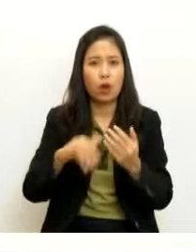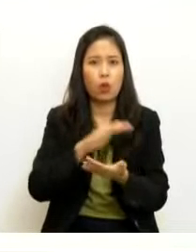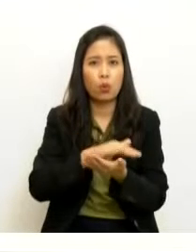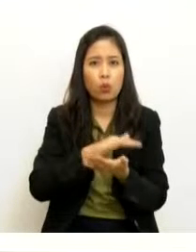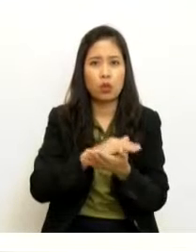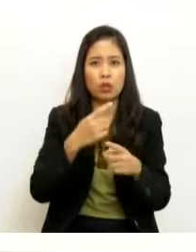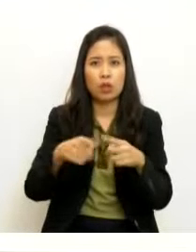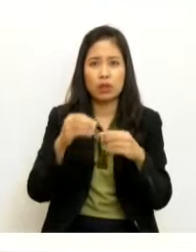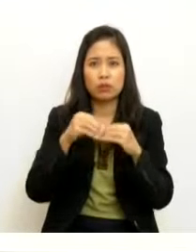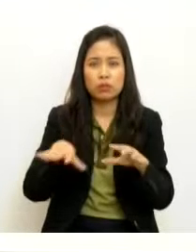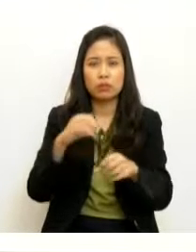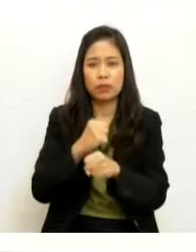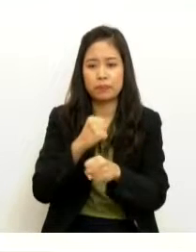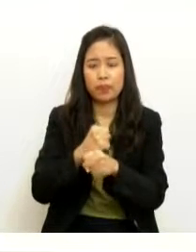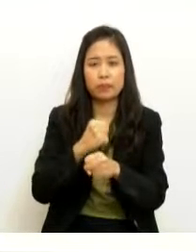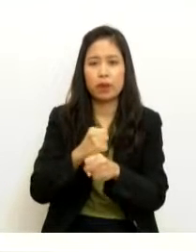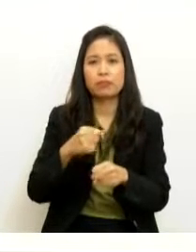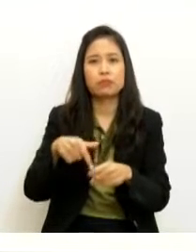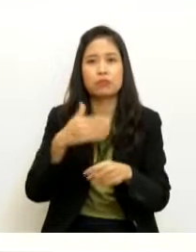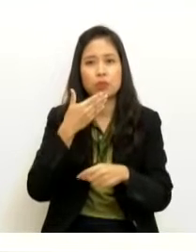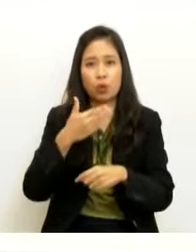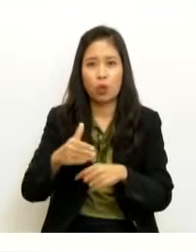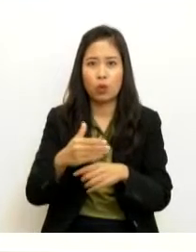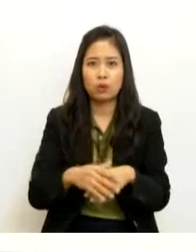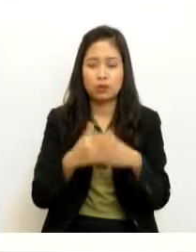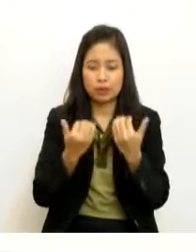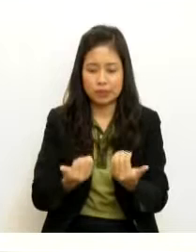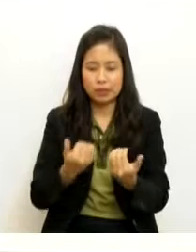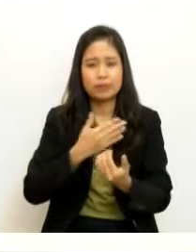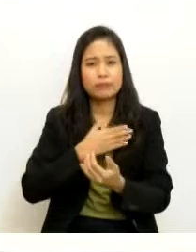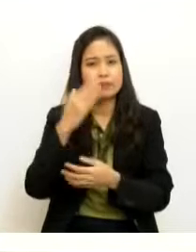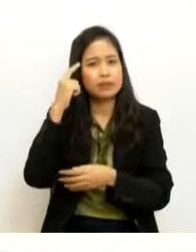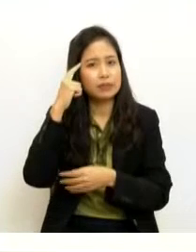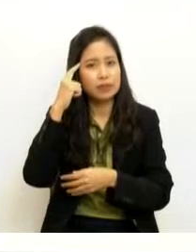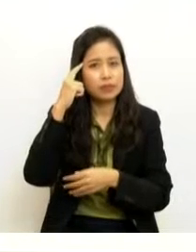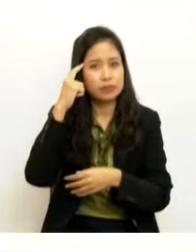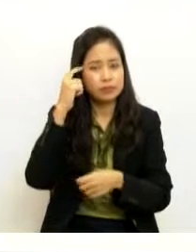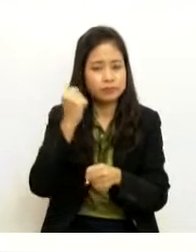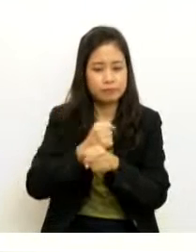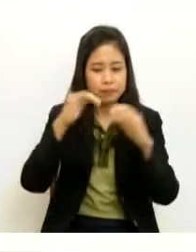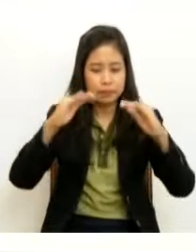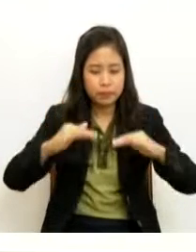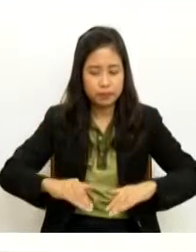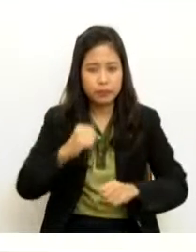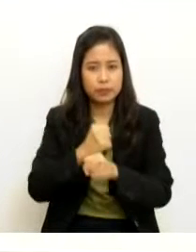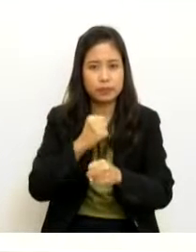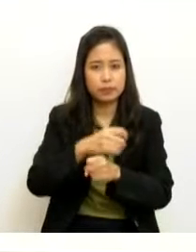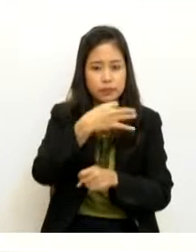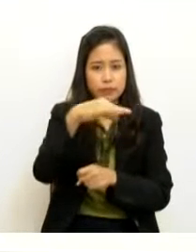แล้วก็ปฏิบัติกันอยู่เรื่อยมาวันนี้ผมคิดว่าวิธีการที่จะลดภาระงานครูให้